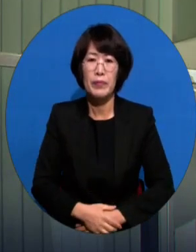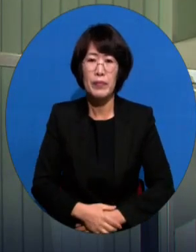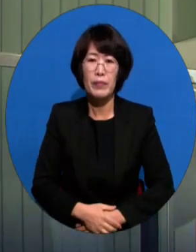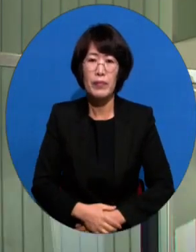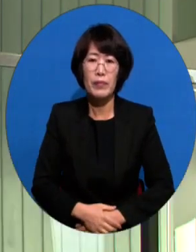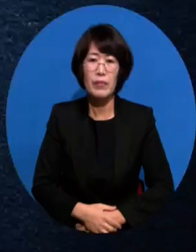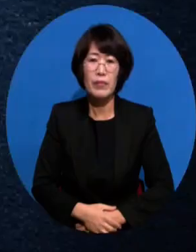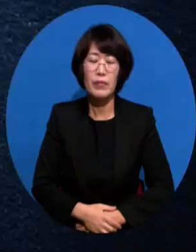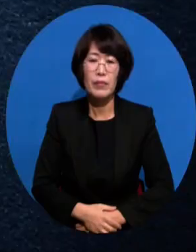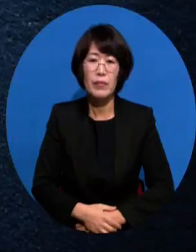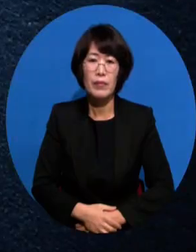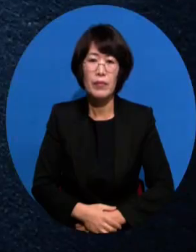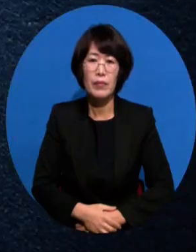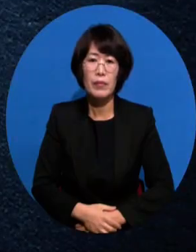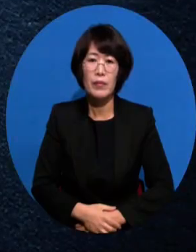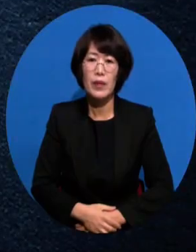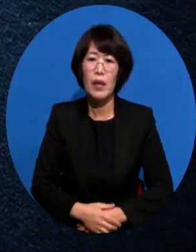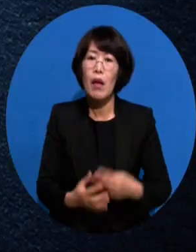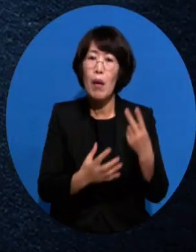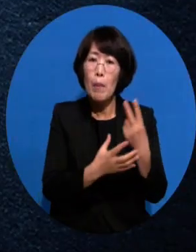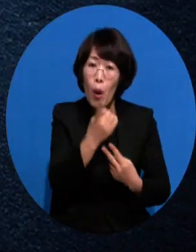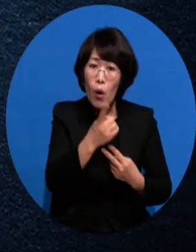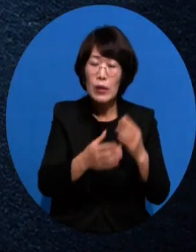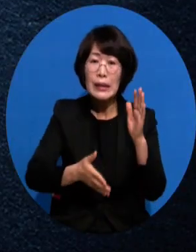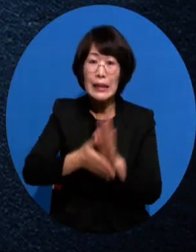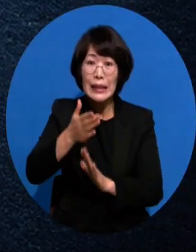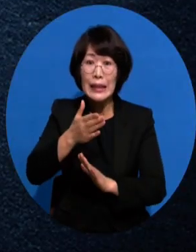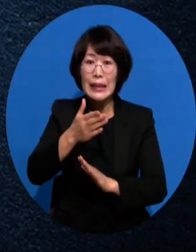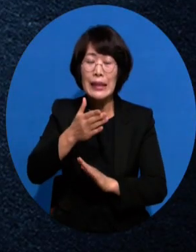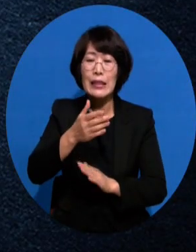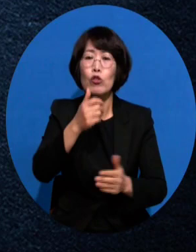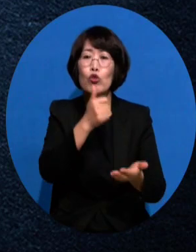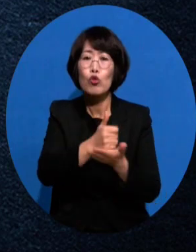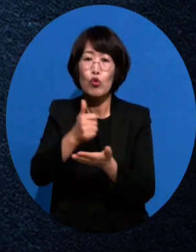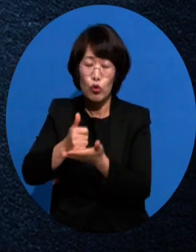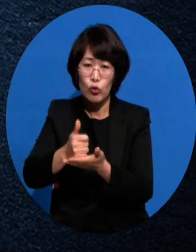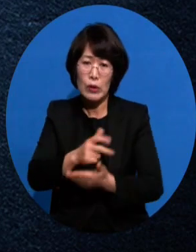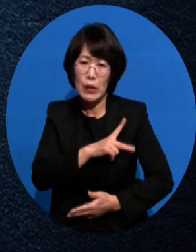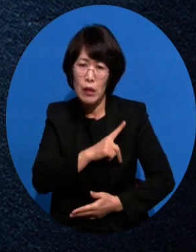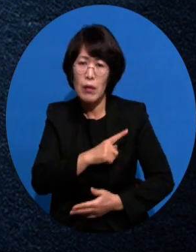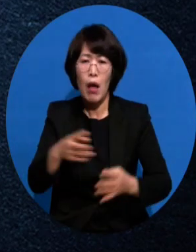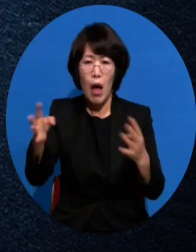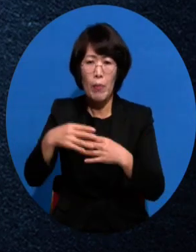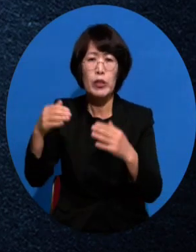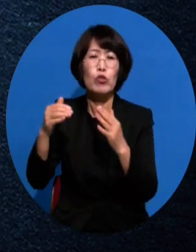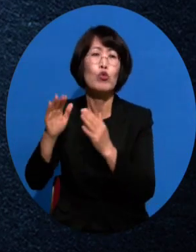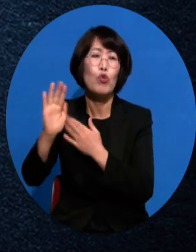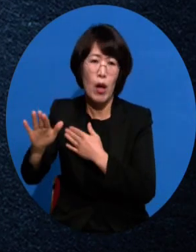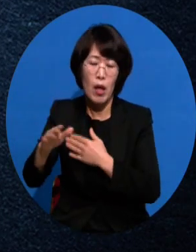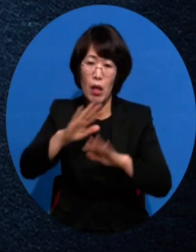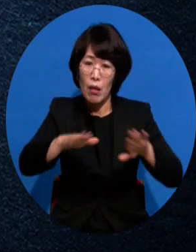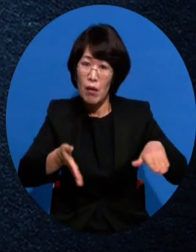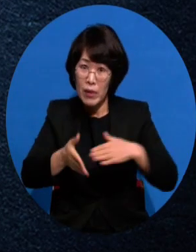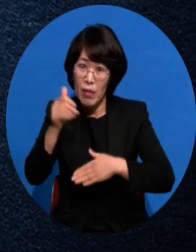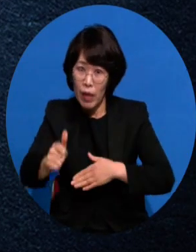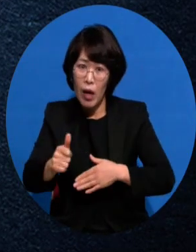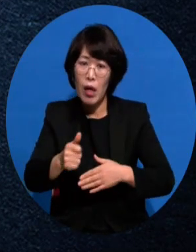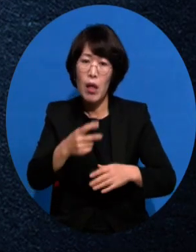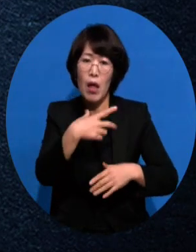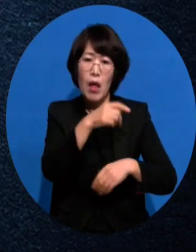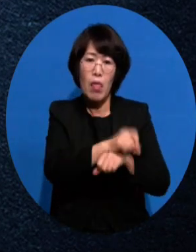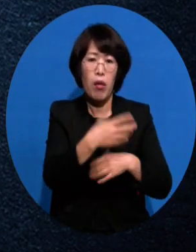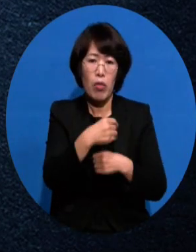힘을 모아서 통합은 시장군수와 시군의회의 합의 절차를 거쳐 전남지사가 행안부에